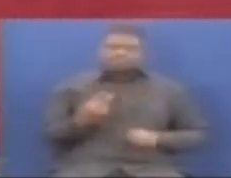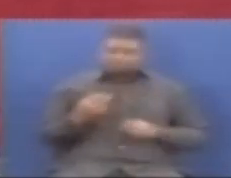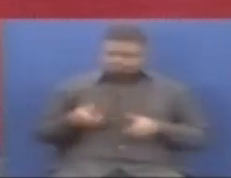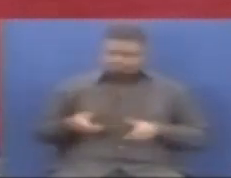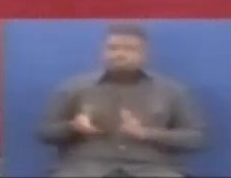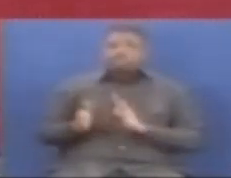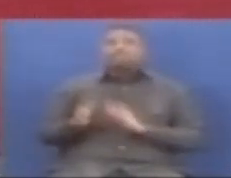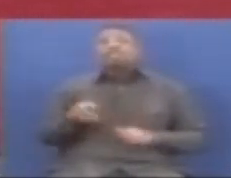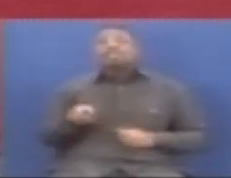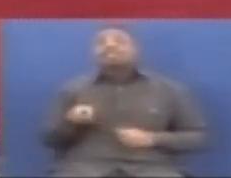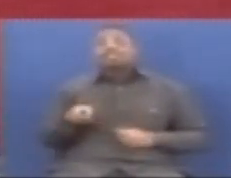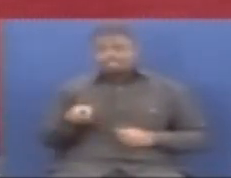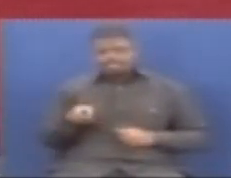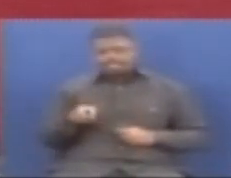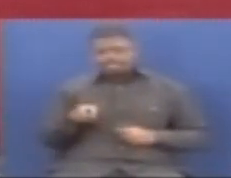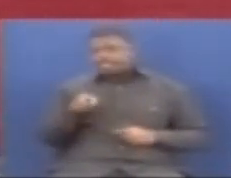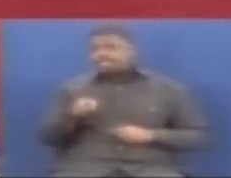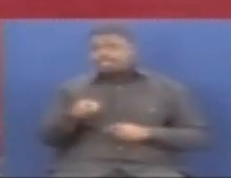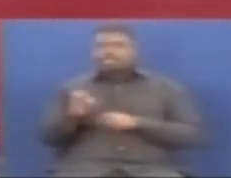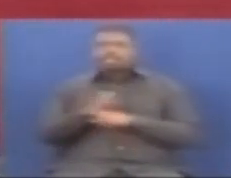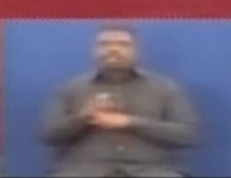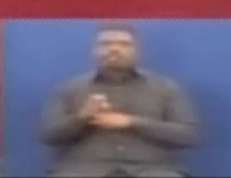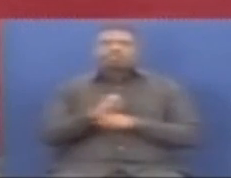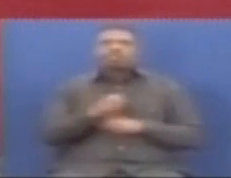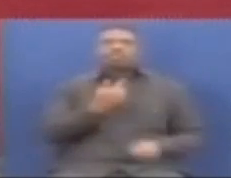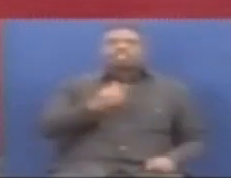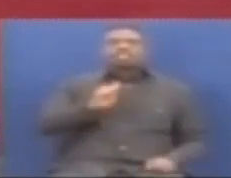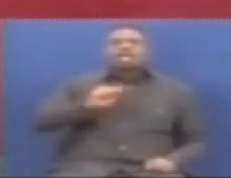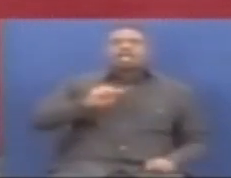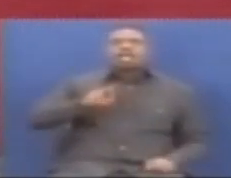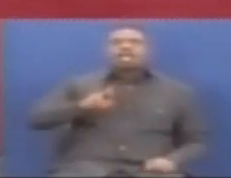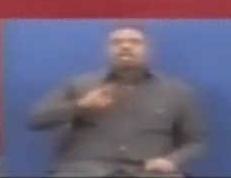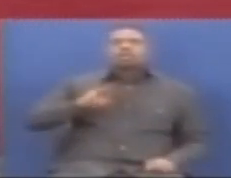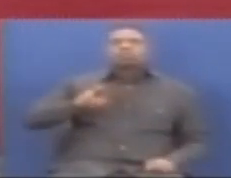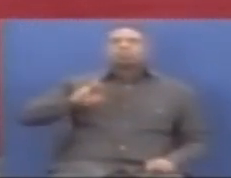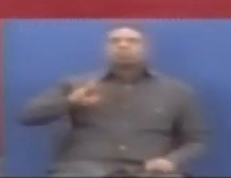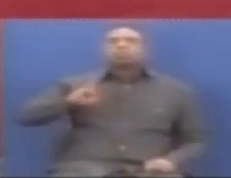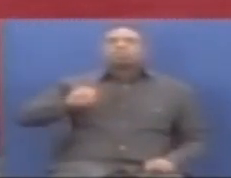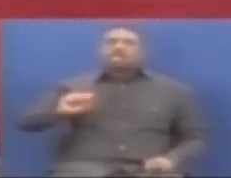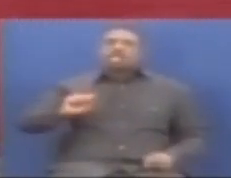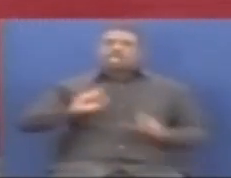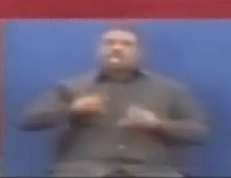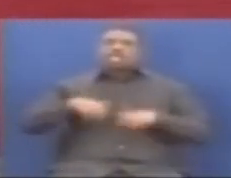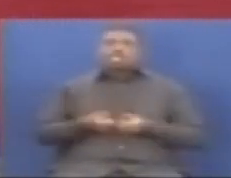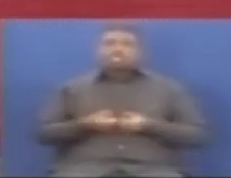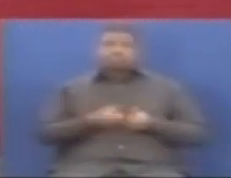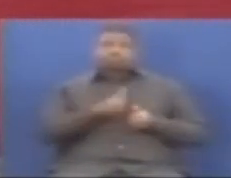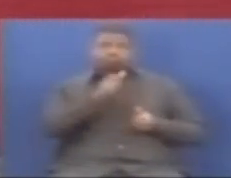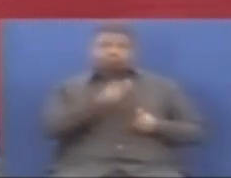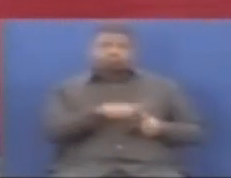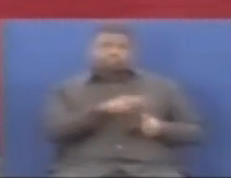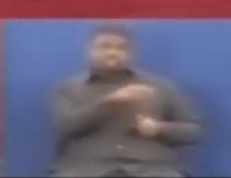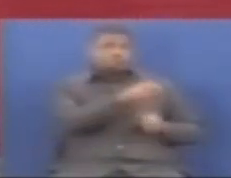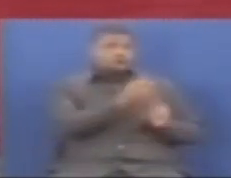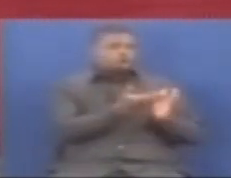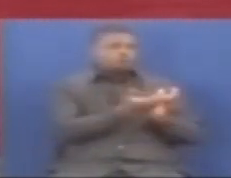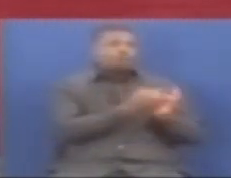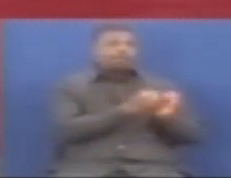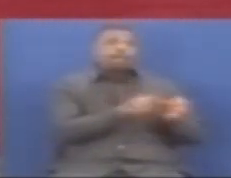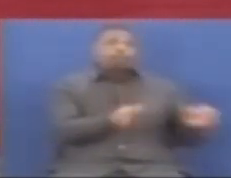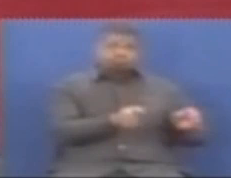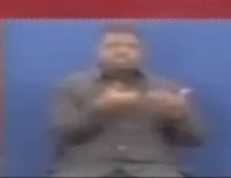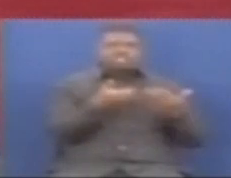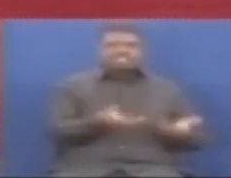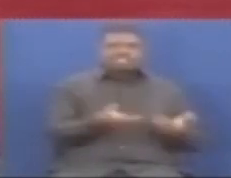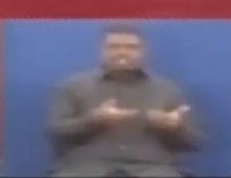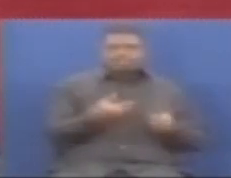hili swali namba 377 la Mheshimiwa Agnes Maro, kuonyesha namna wanavyoshirikiana, lakini kuonyesha pia barabara hii ni kipaumbele kwenye mkoa wa